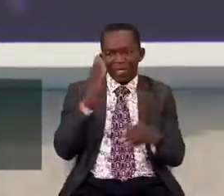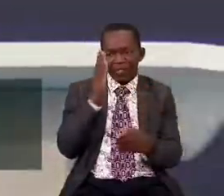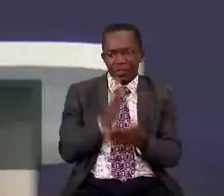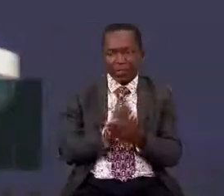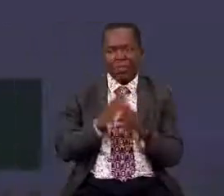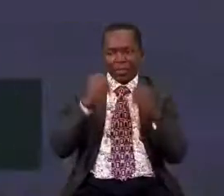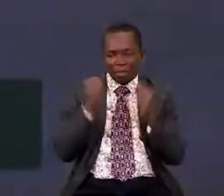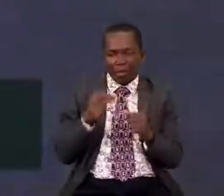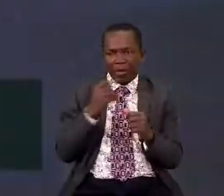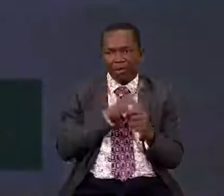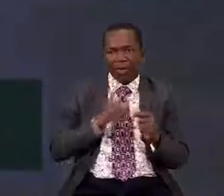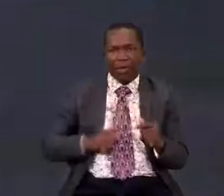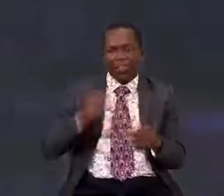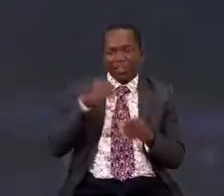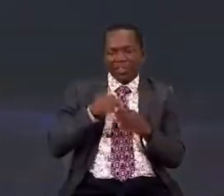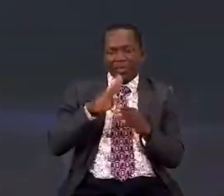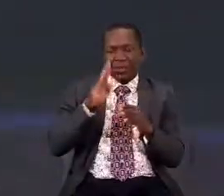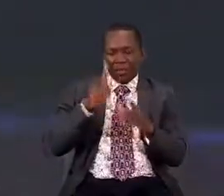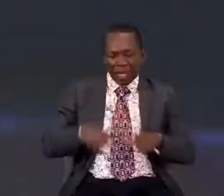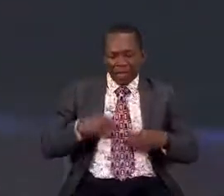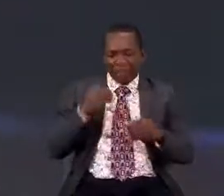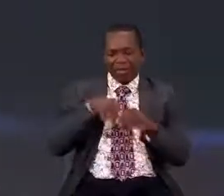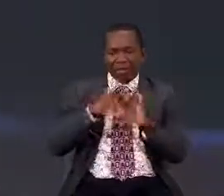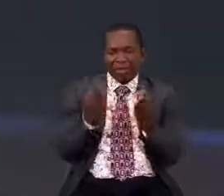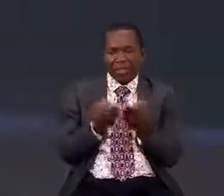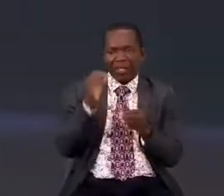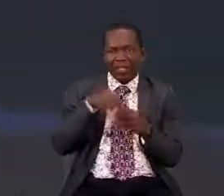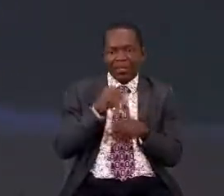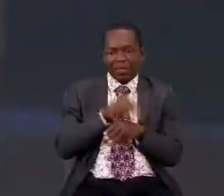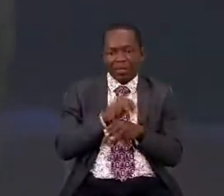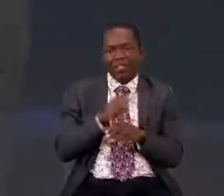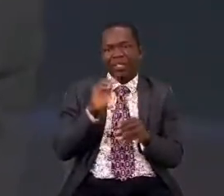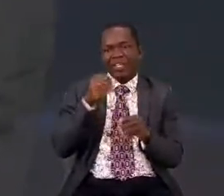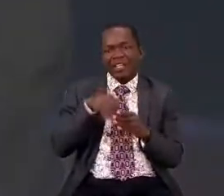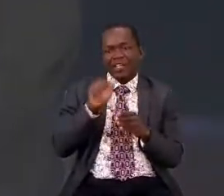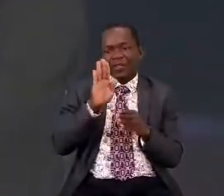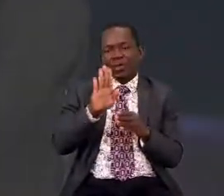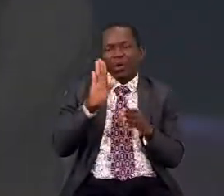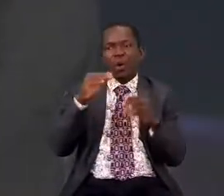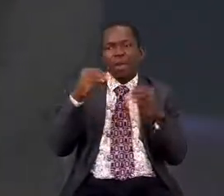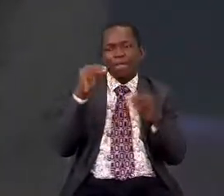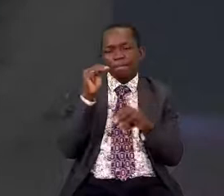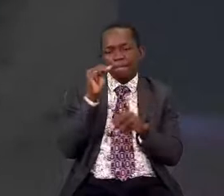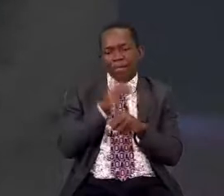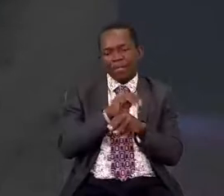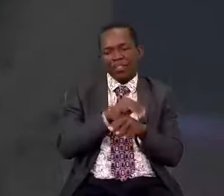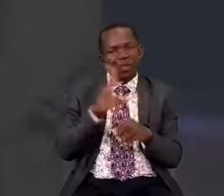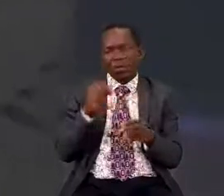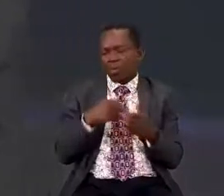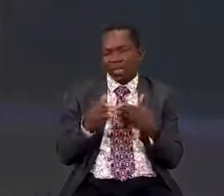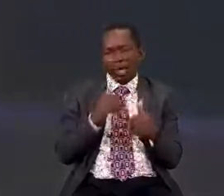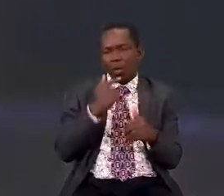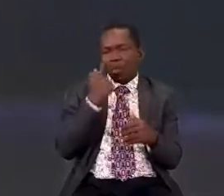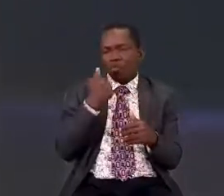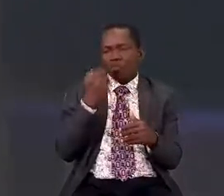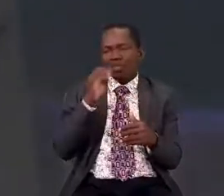tes prédications. Peu importe qui est là ou qui n'est pas là. Celui qui a toute la